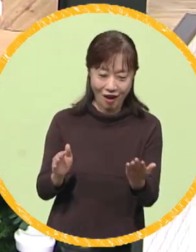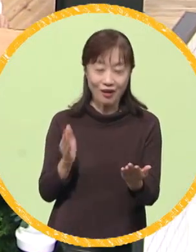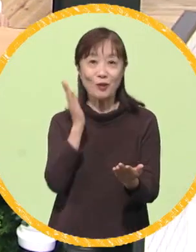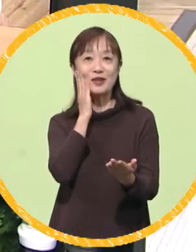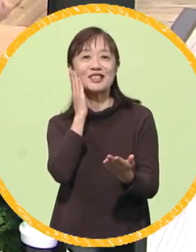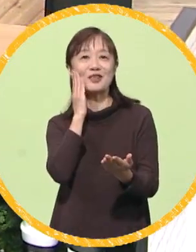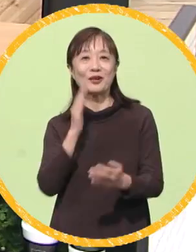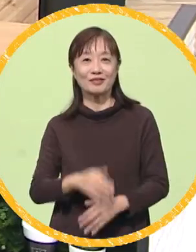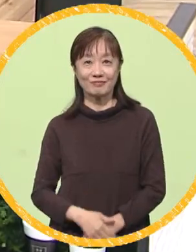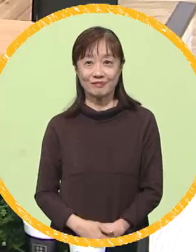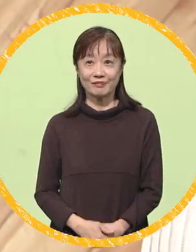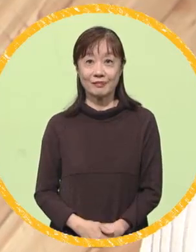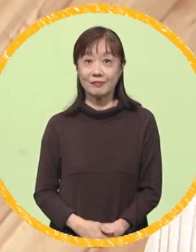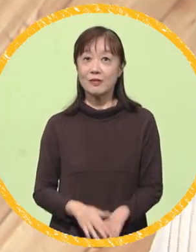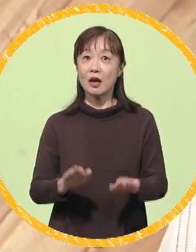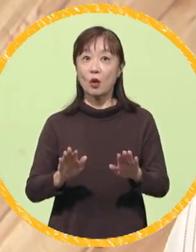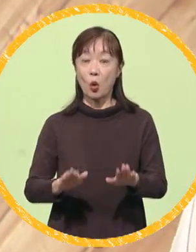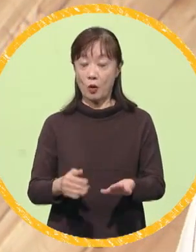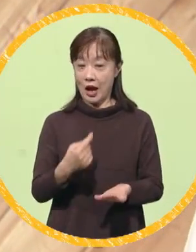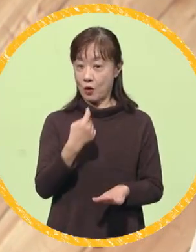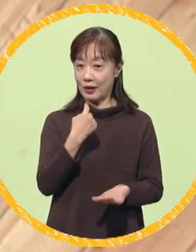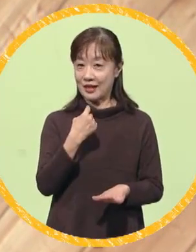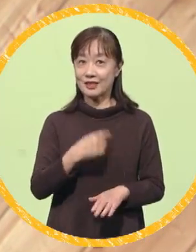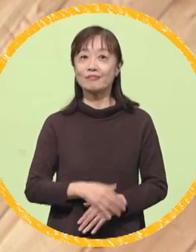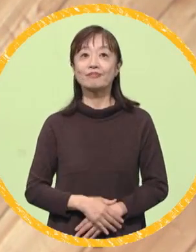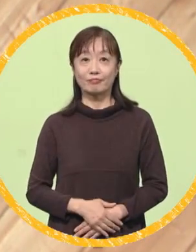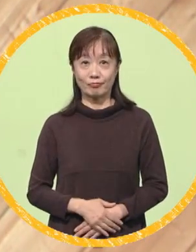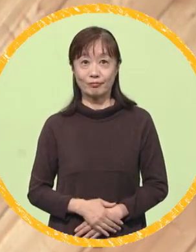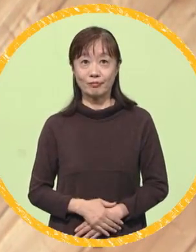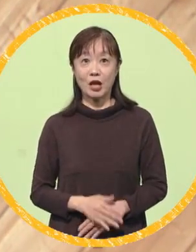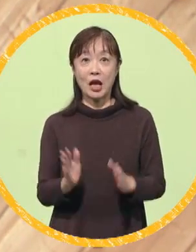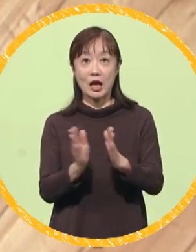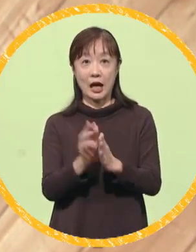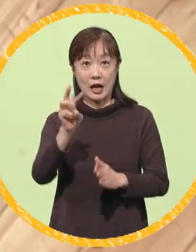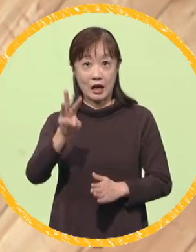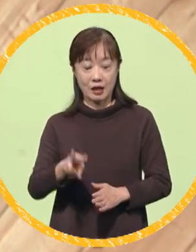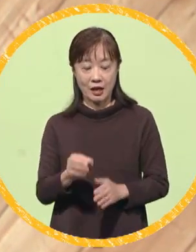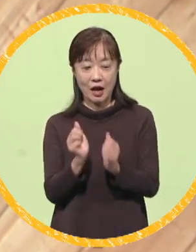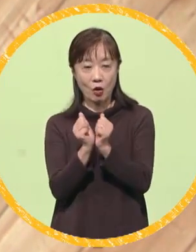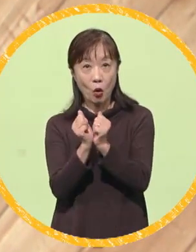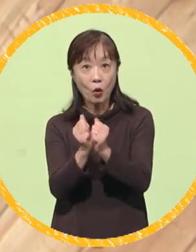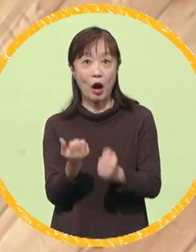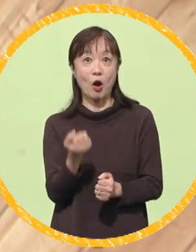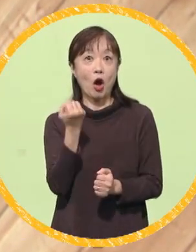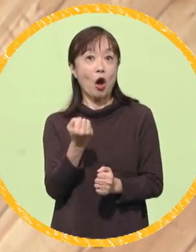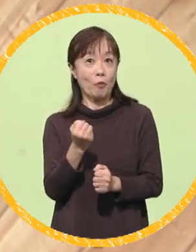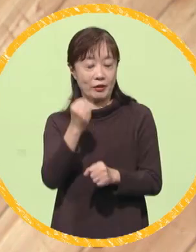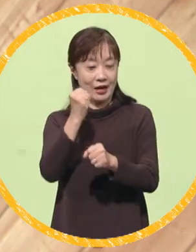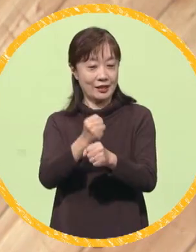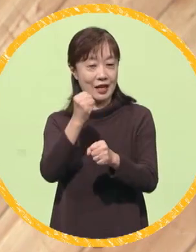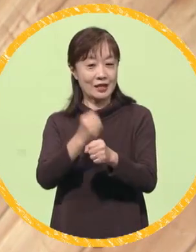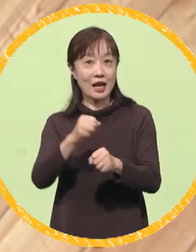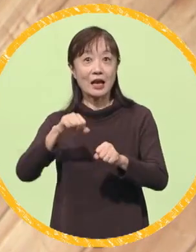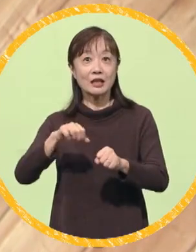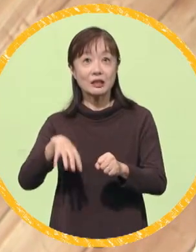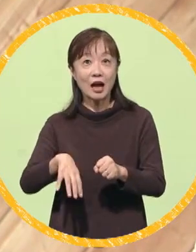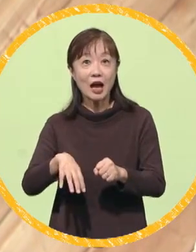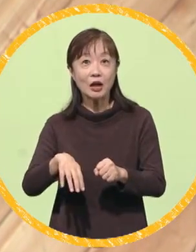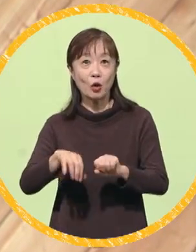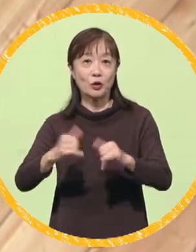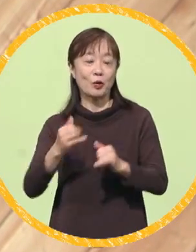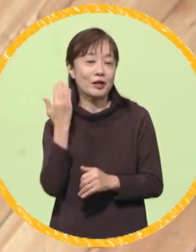さあということでですね、今回私が県内でこだわりや思いを持って生産する方々にお話を伺い